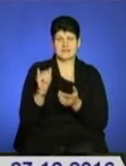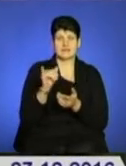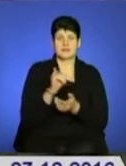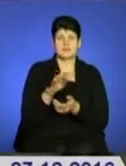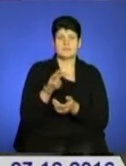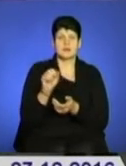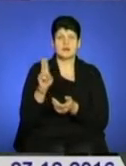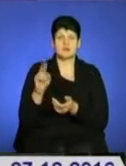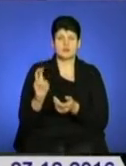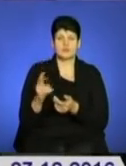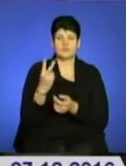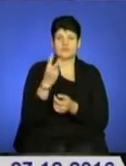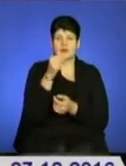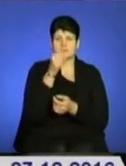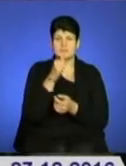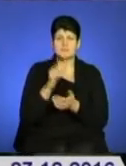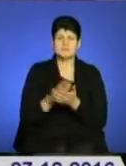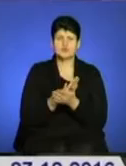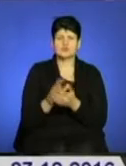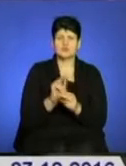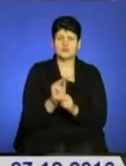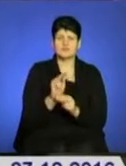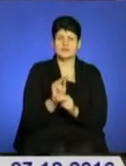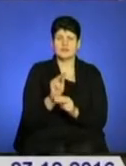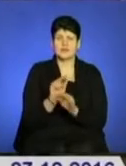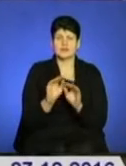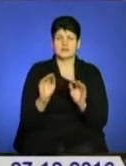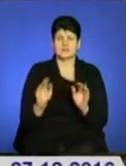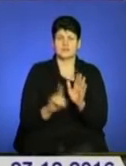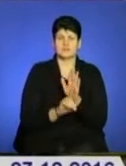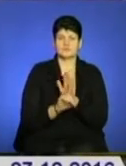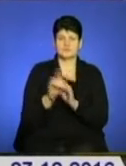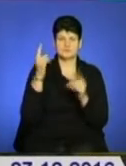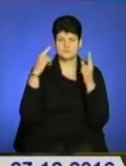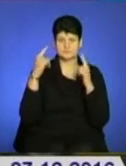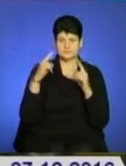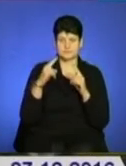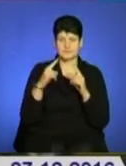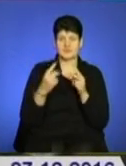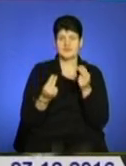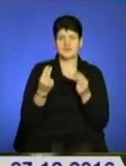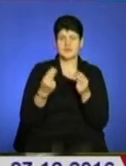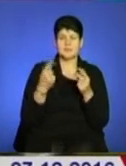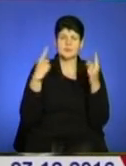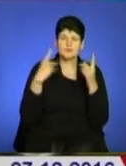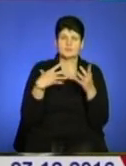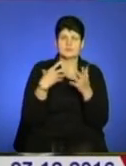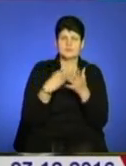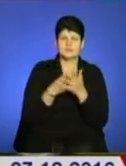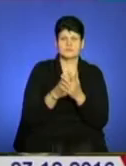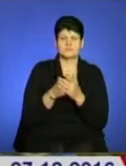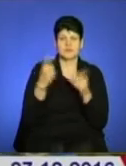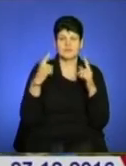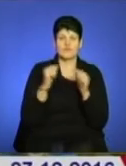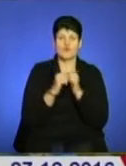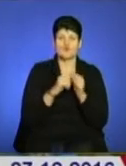Протягом 2 місяців письменниця безкоштовно навчала дітей азам казкарства. В ігровій формі діти придумували сюжет. В